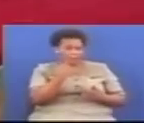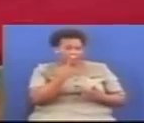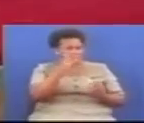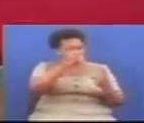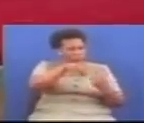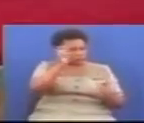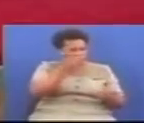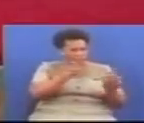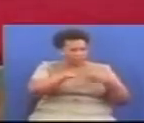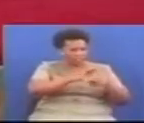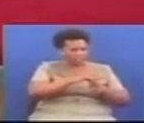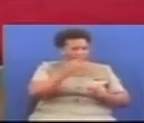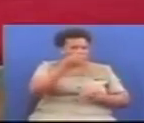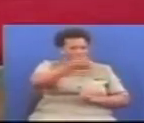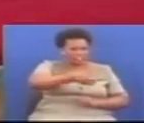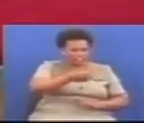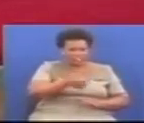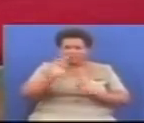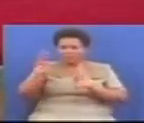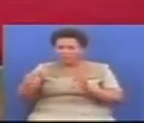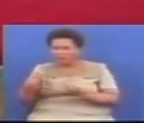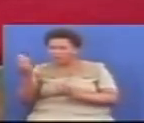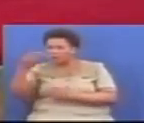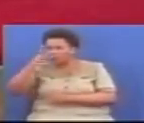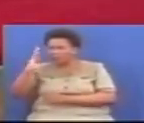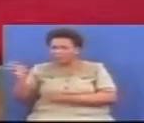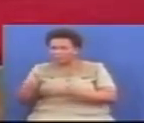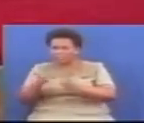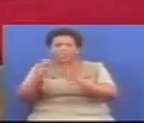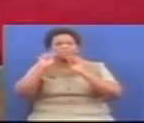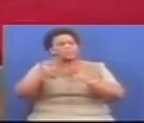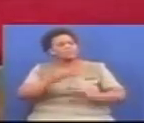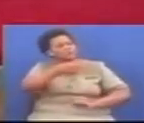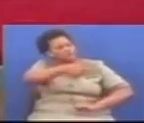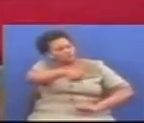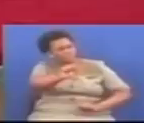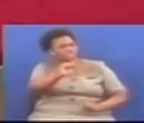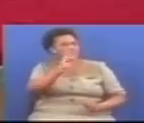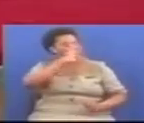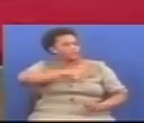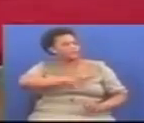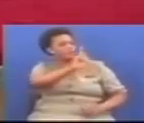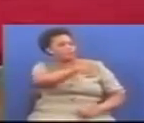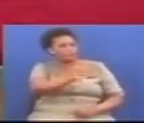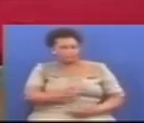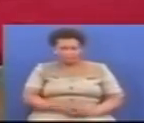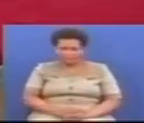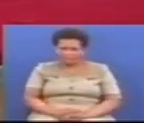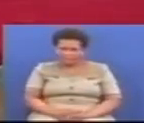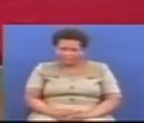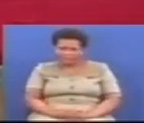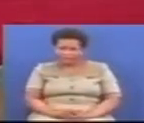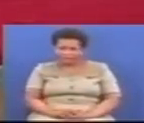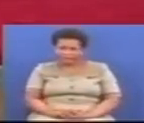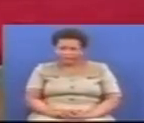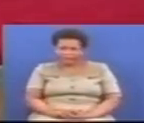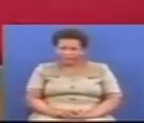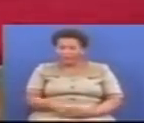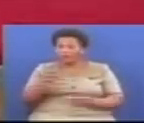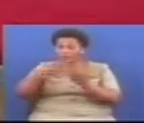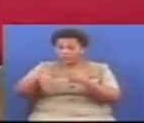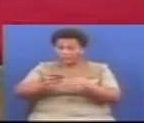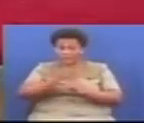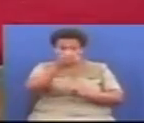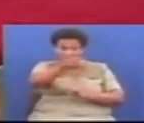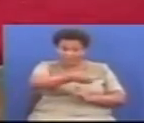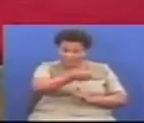ni pamoja na kuwa shughuli halali nayo, ni pamoja na kuwa na shughuli halali inayomuingizia kipato. Mheshimiwa Spika, wenye vitu wa vijiji,